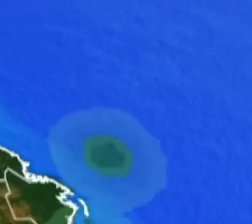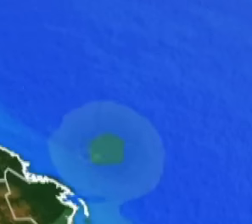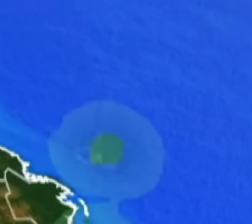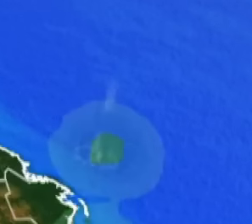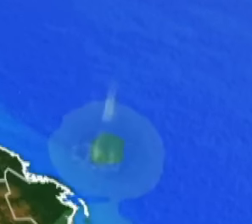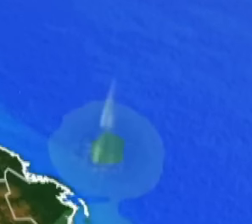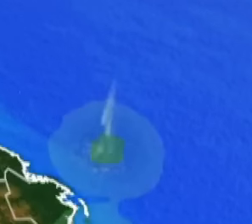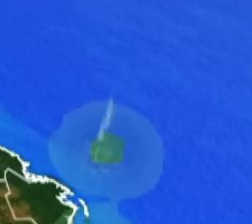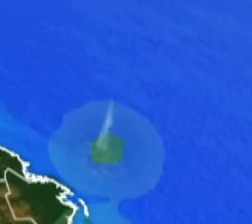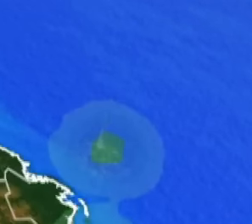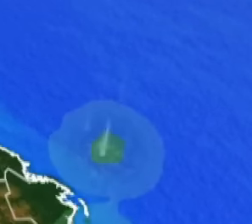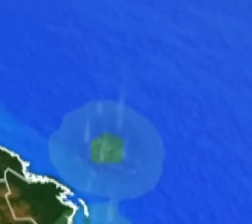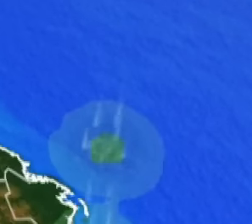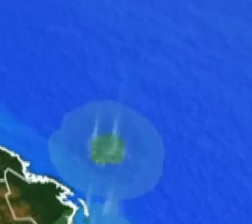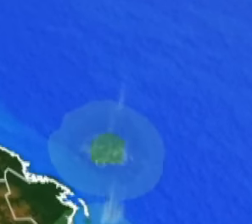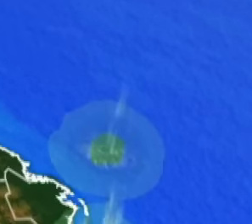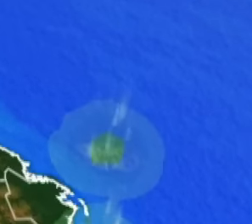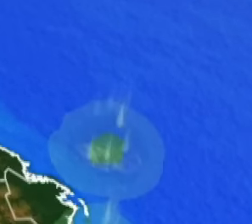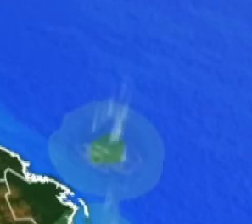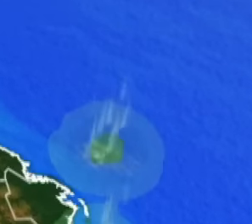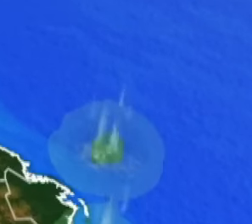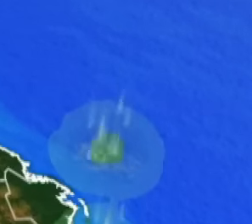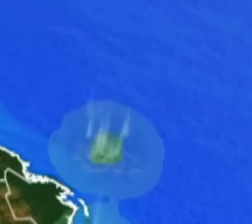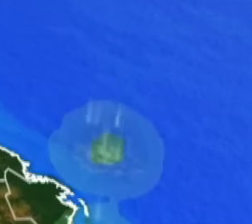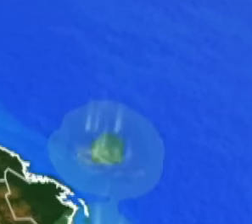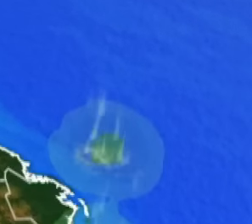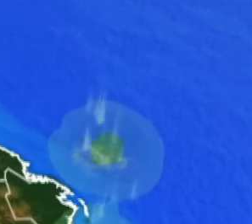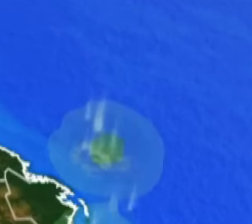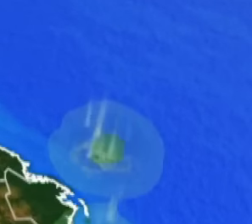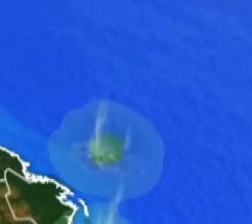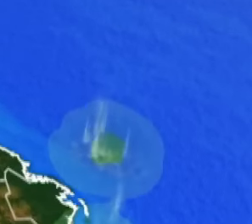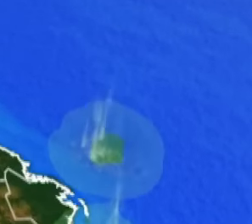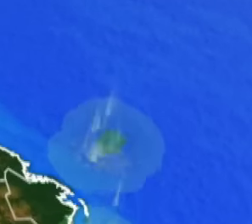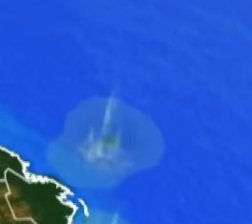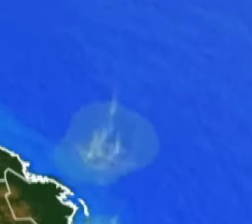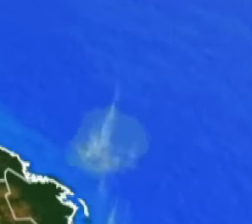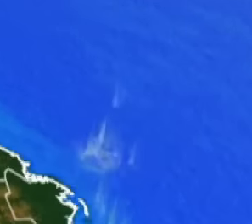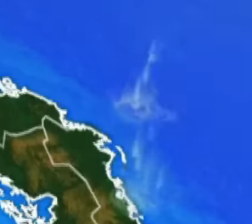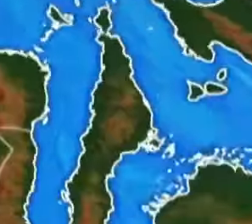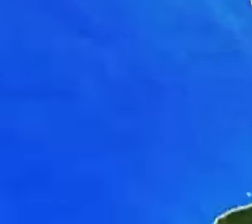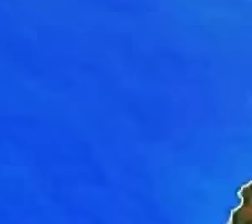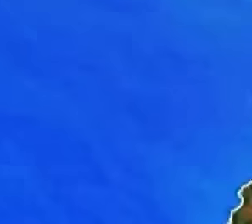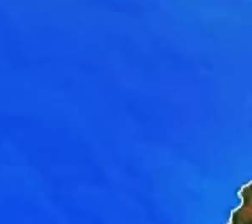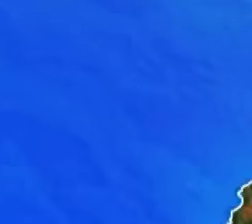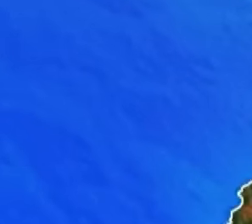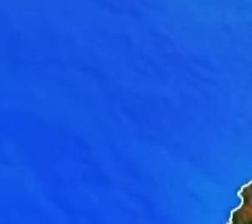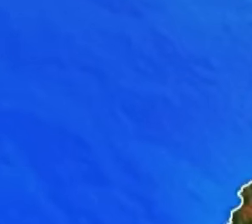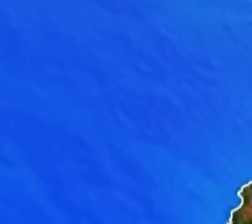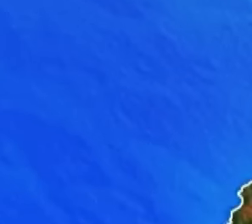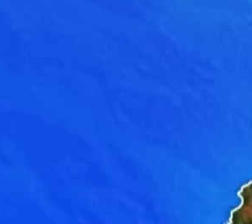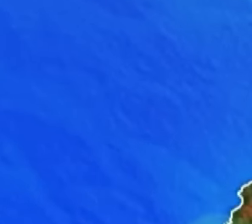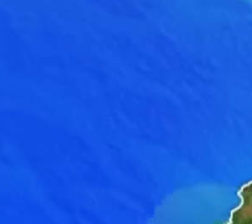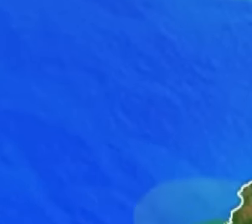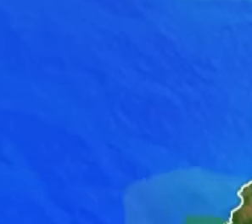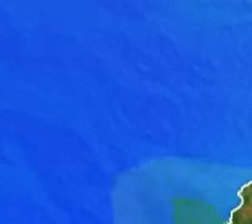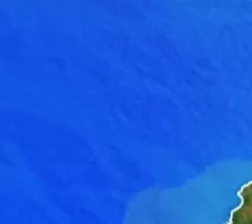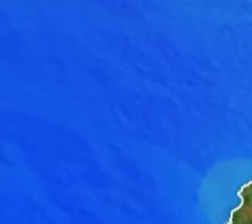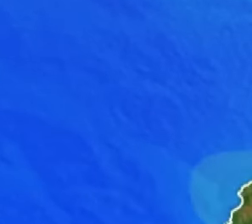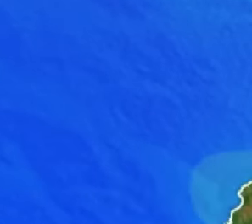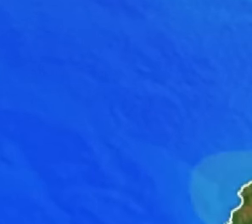sa Ilocos dito po sa Central Luzon at maging sa may Calabar Zone. Sa Palawan naman, maaraw po at mainit maghapon